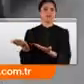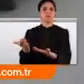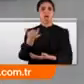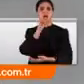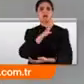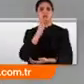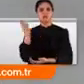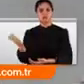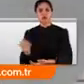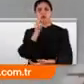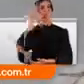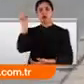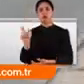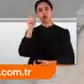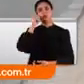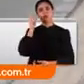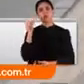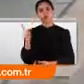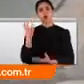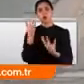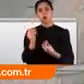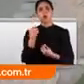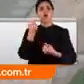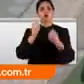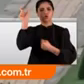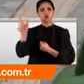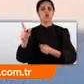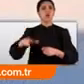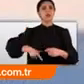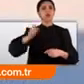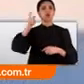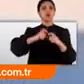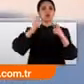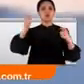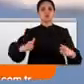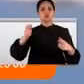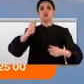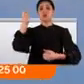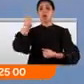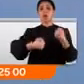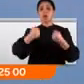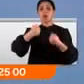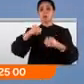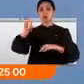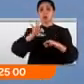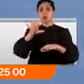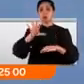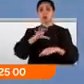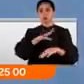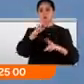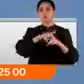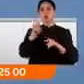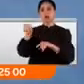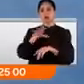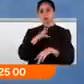Alkollü olduğu iddia edilen bir sürücü İzmir Buca'da yolda polis kontrolüne takıldı. Direksiyonu kırıp kaçmaya başlayınca polisleri peşine taktı.